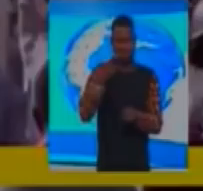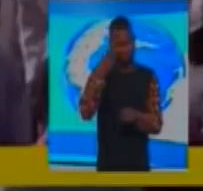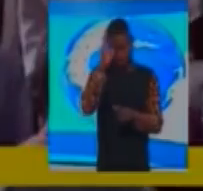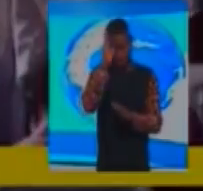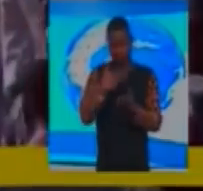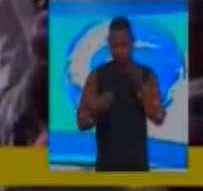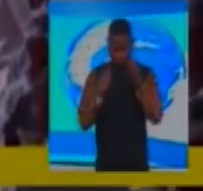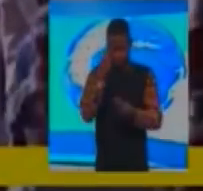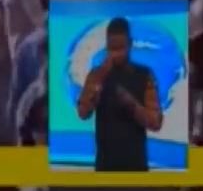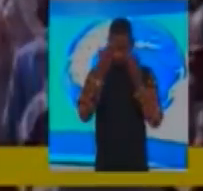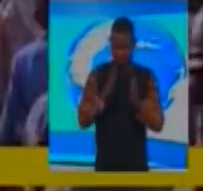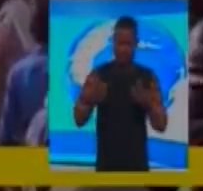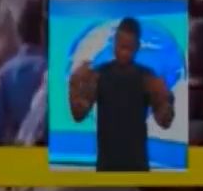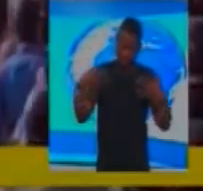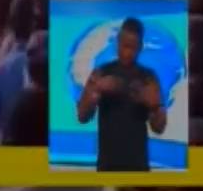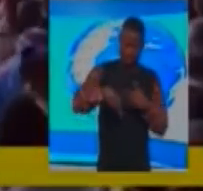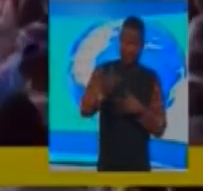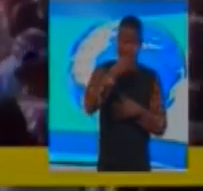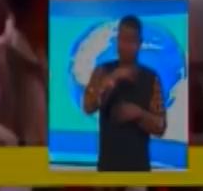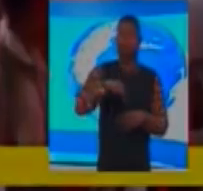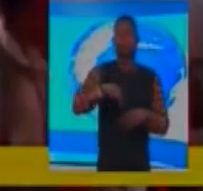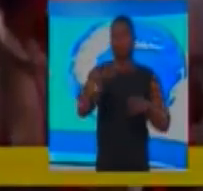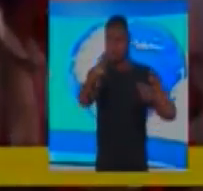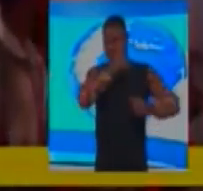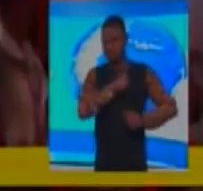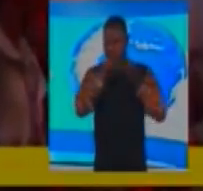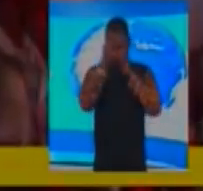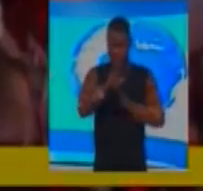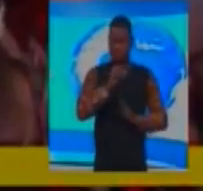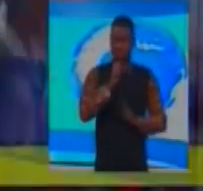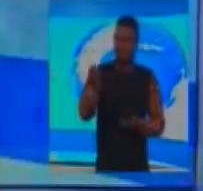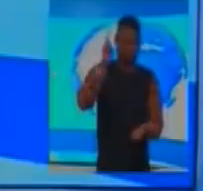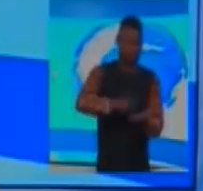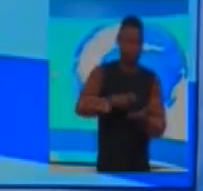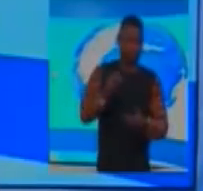certains observateurs craignent que les militaires ne respectent pas les termes de l'accord.